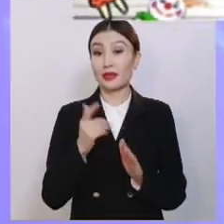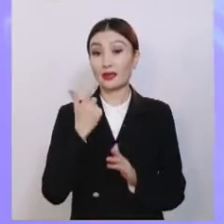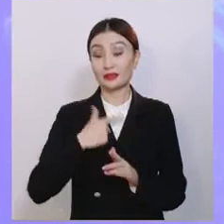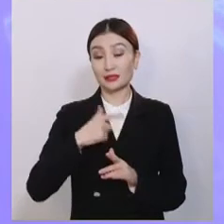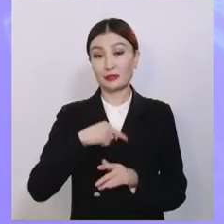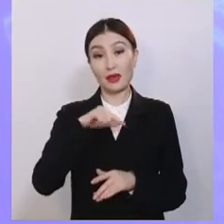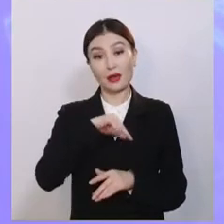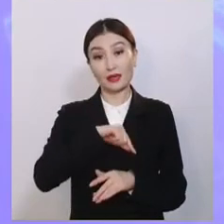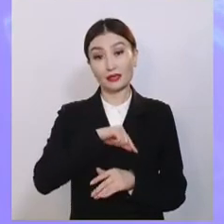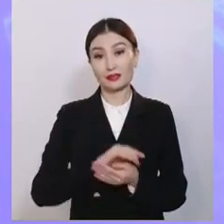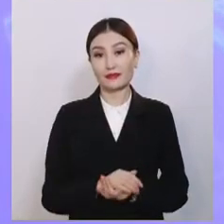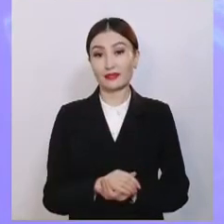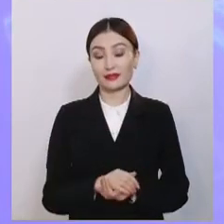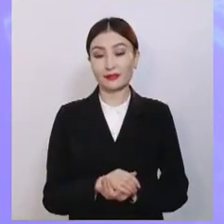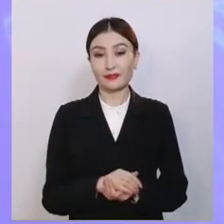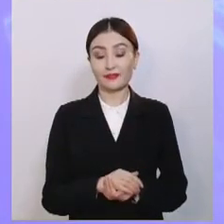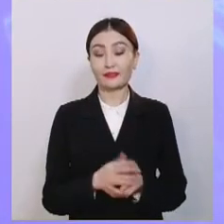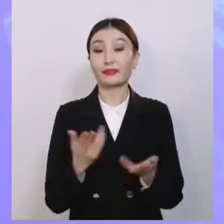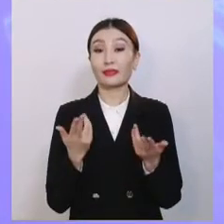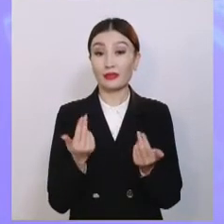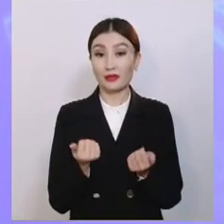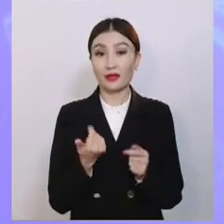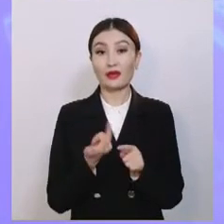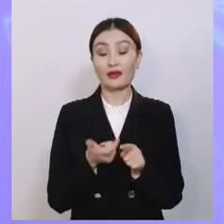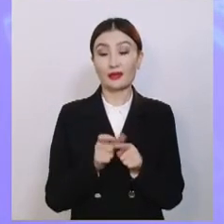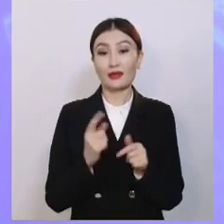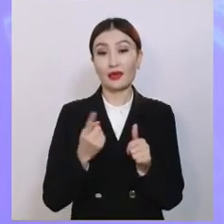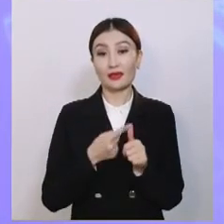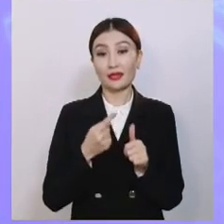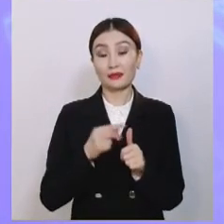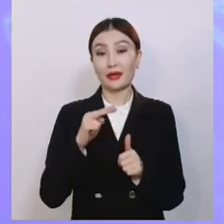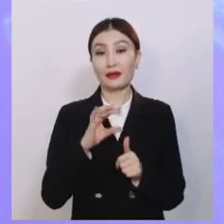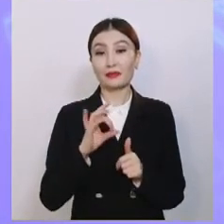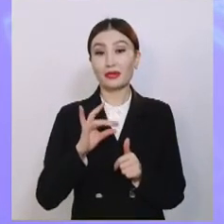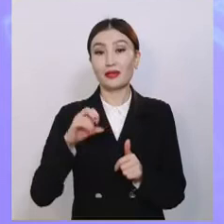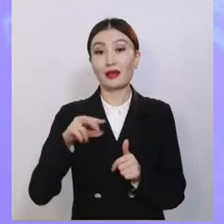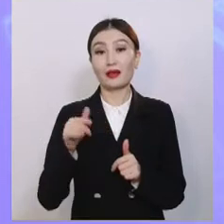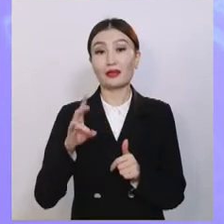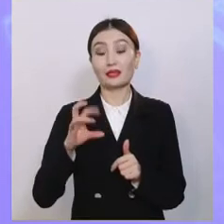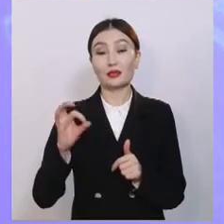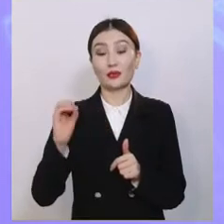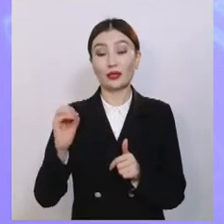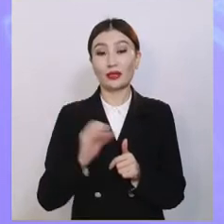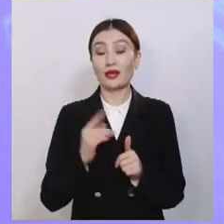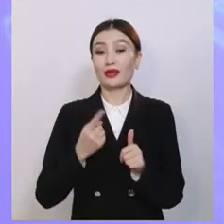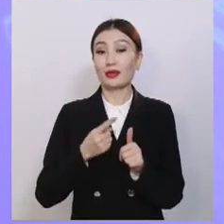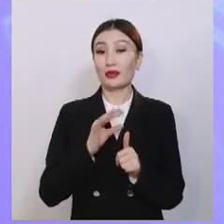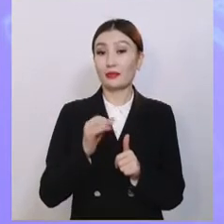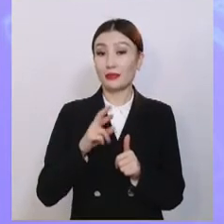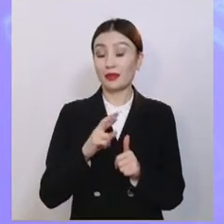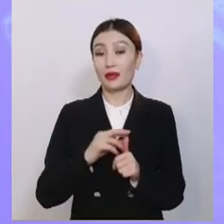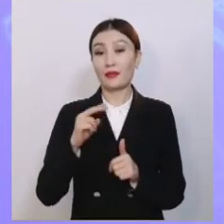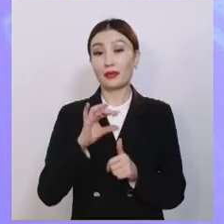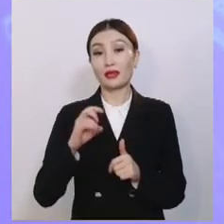себя охарактеризовать? Конечно, это имя прилагательное. Имена